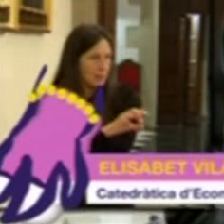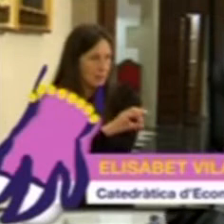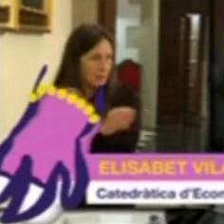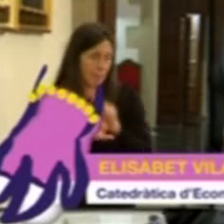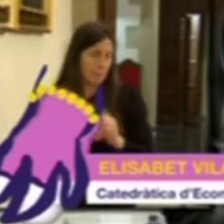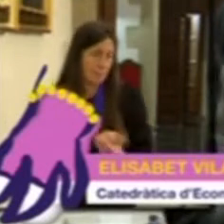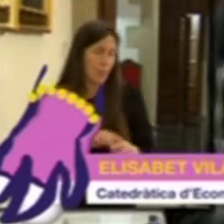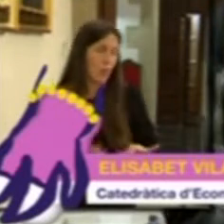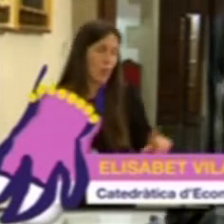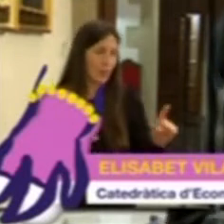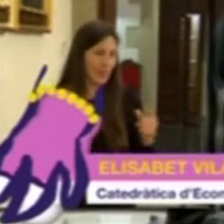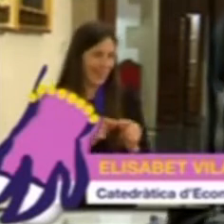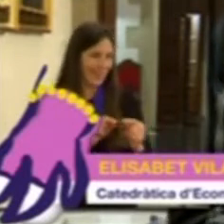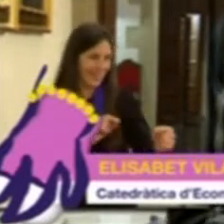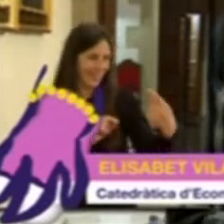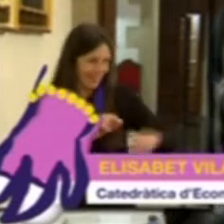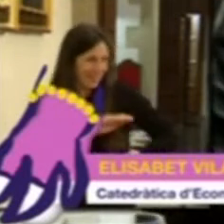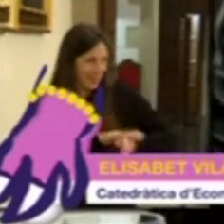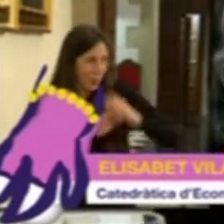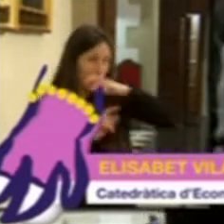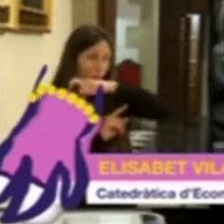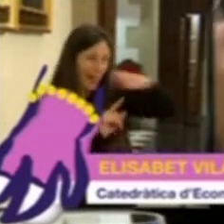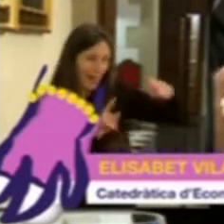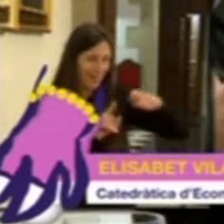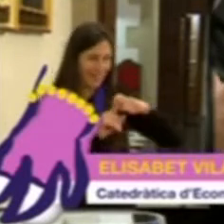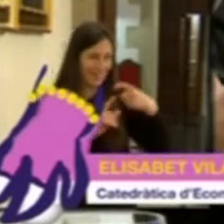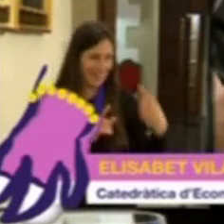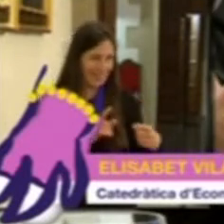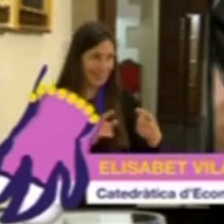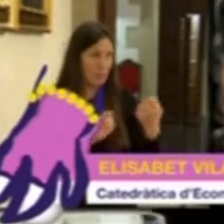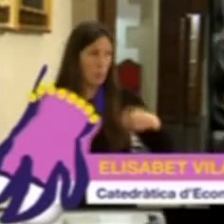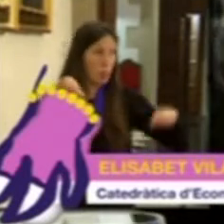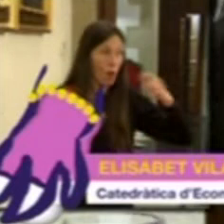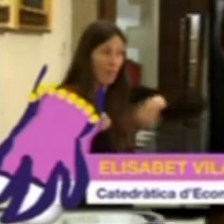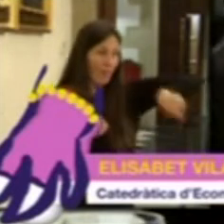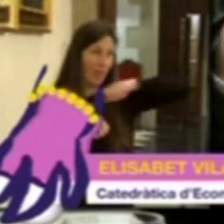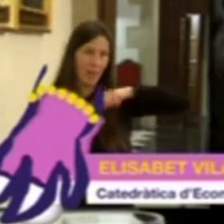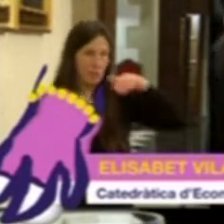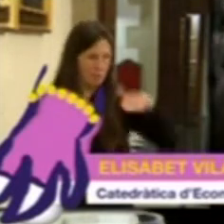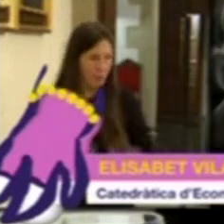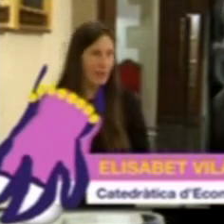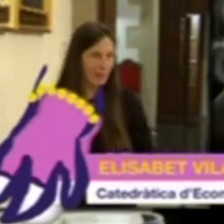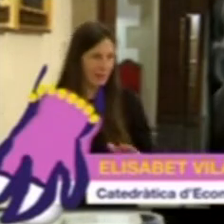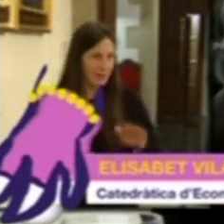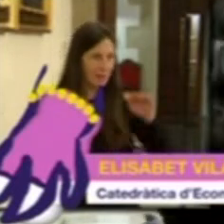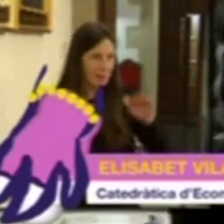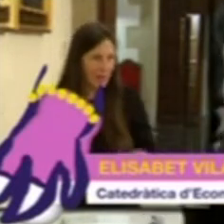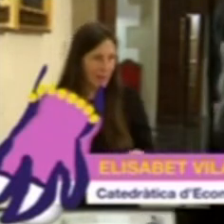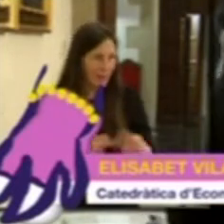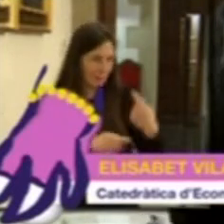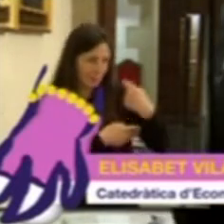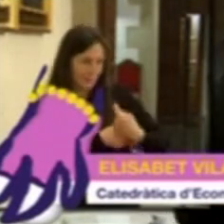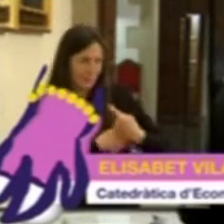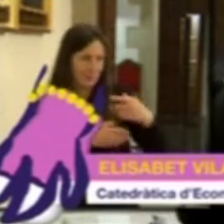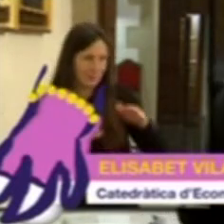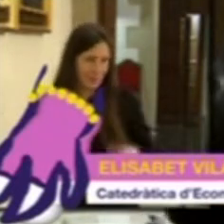l'ordinador. Com ens movem? Ens movem menys, perquè no ens podem moure més del que ens indiquen i les ciutats